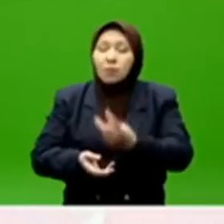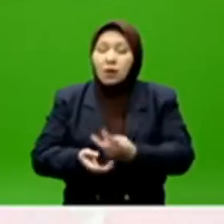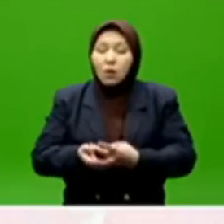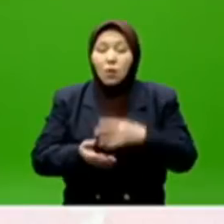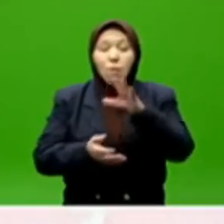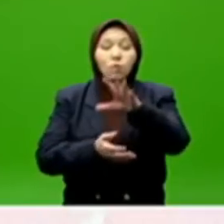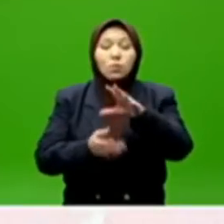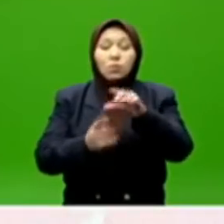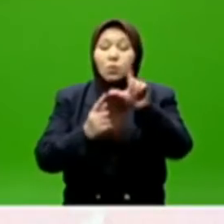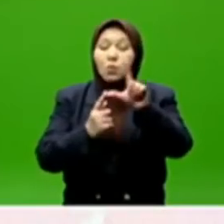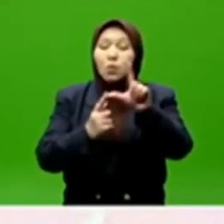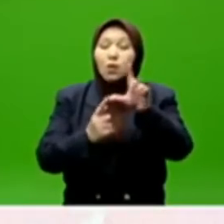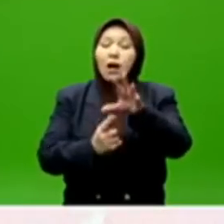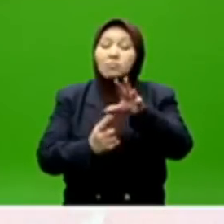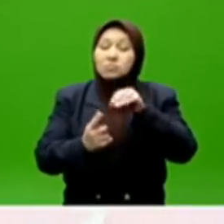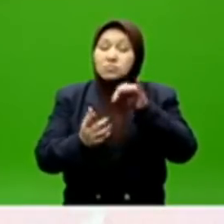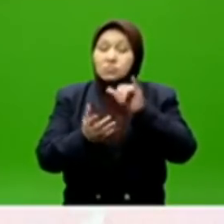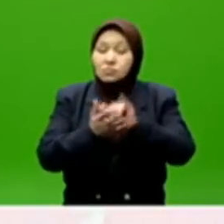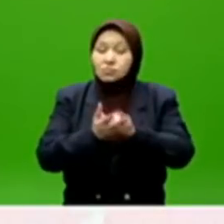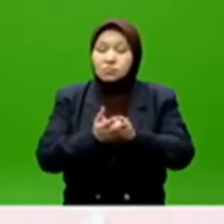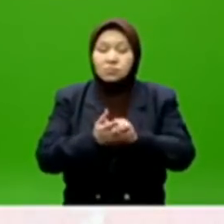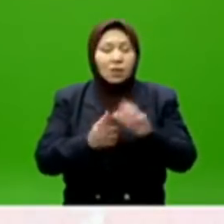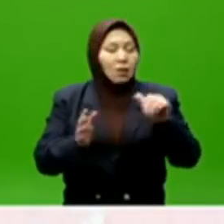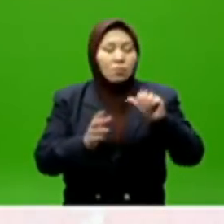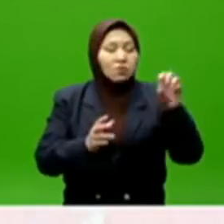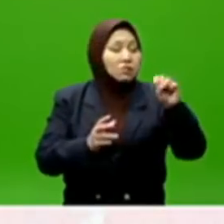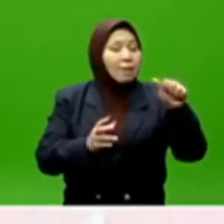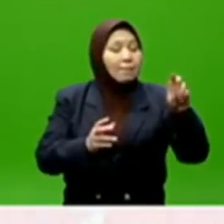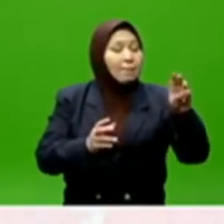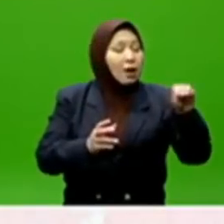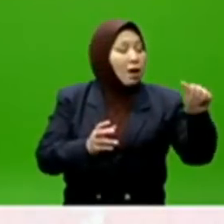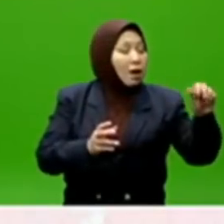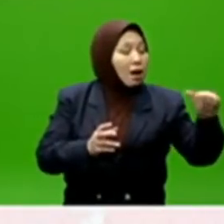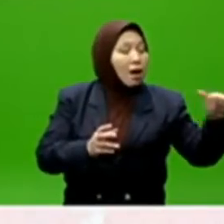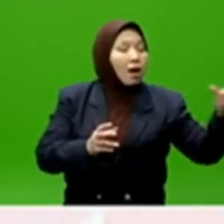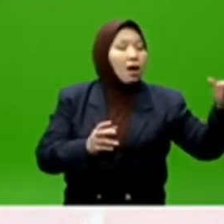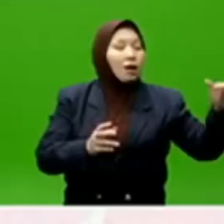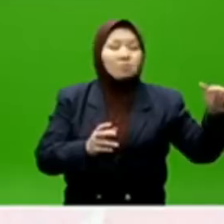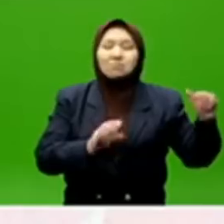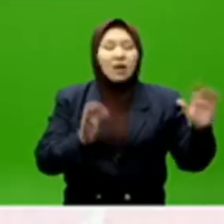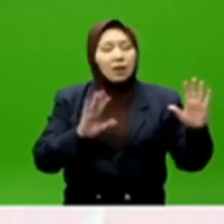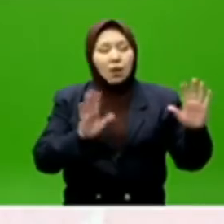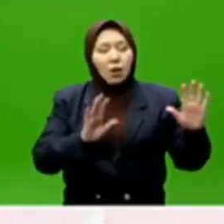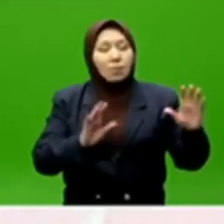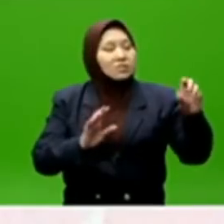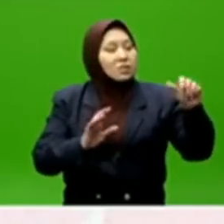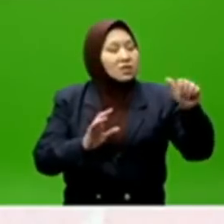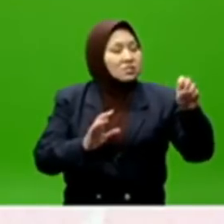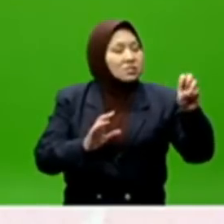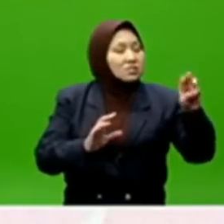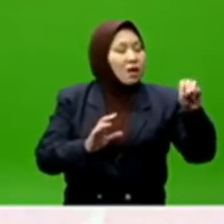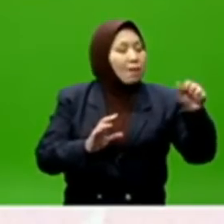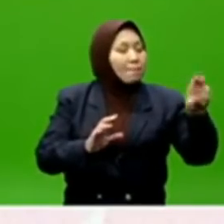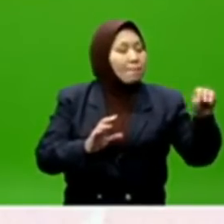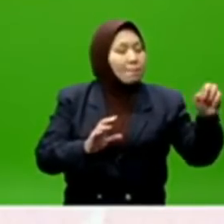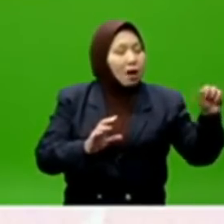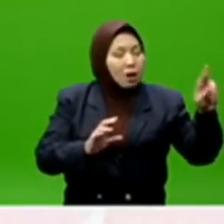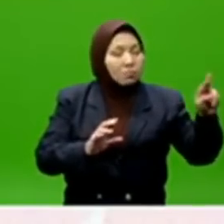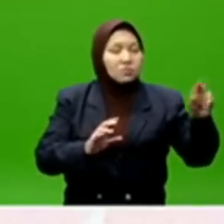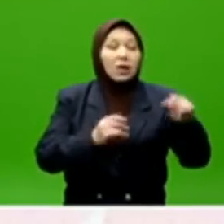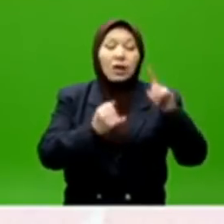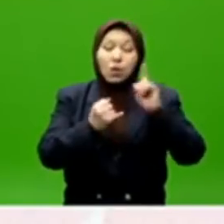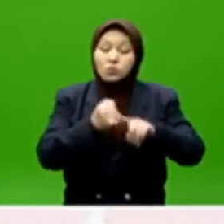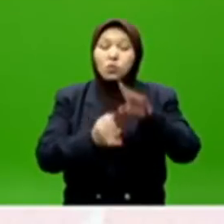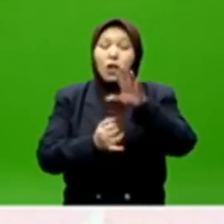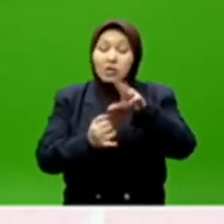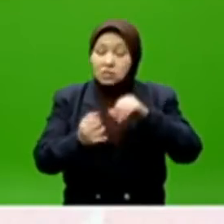itu. Jangan kita wala fisama, hamzah tak ada, tak boleh. Fisama, hamzah kena ada kat ujung tu,